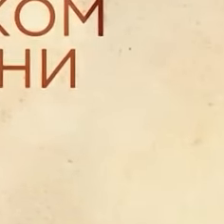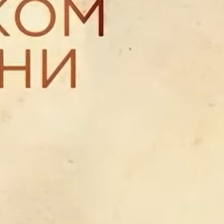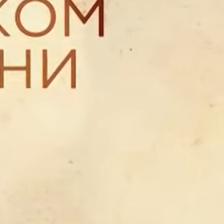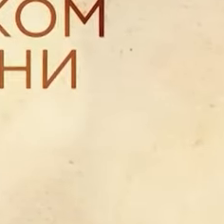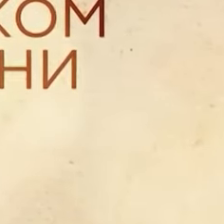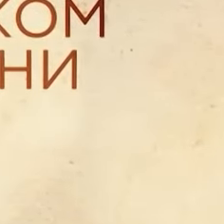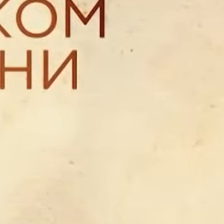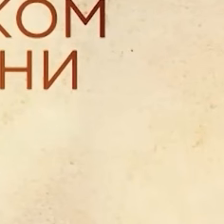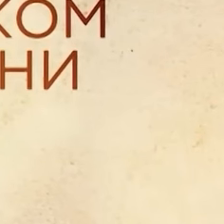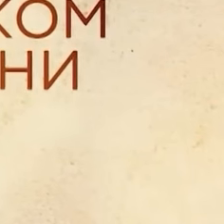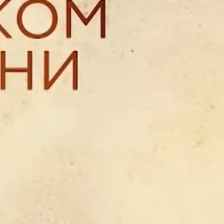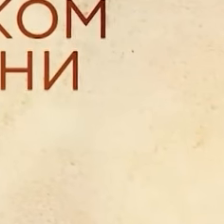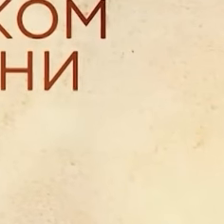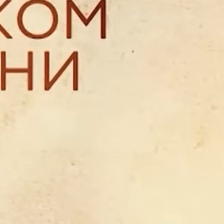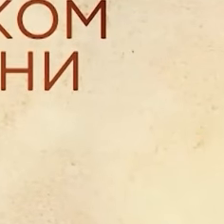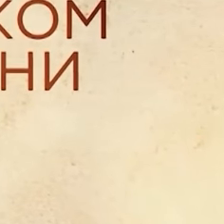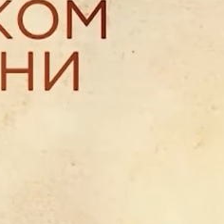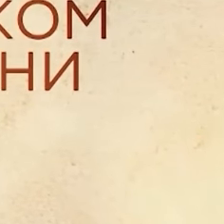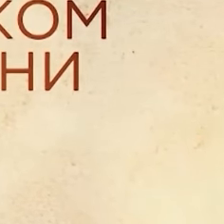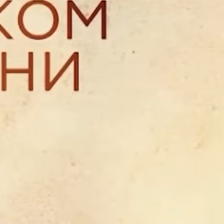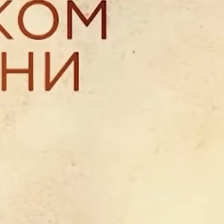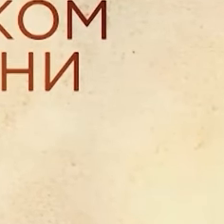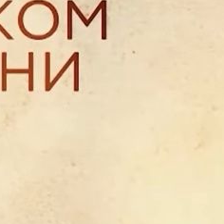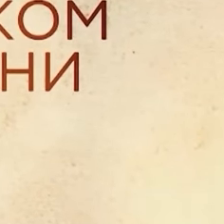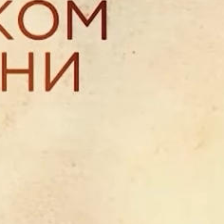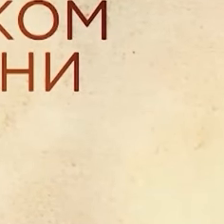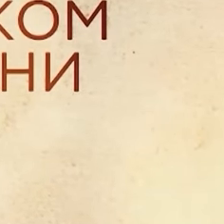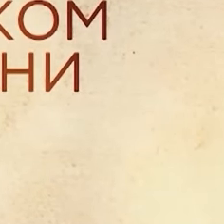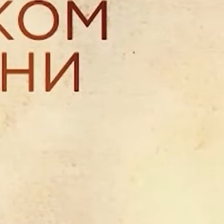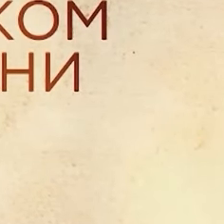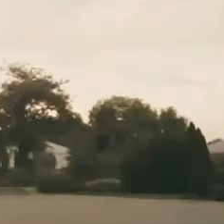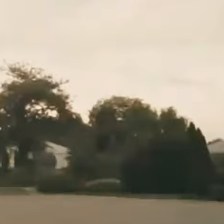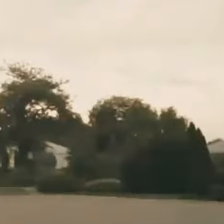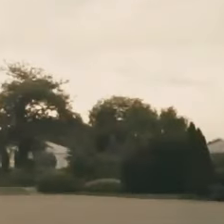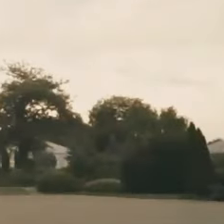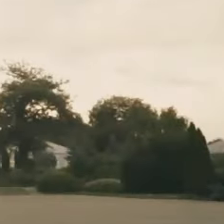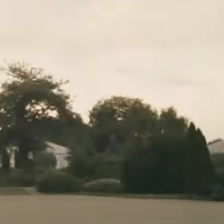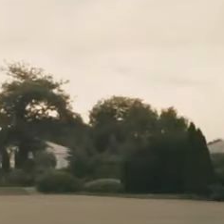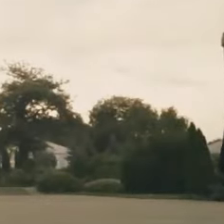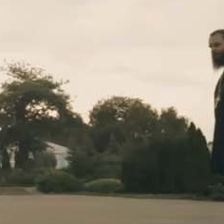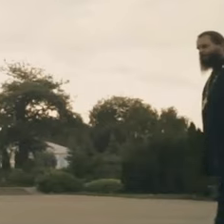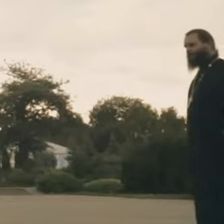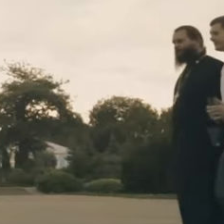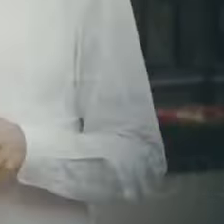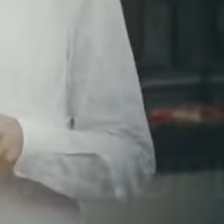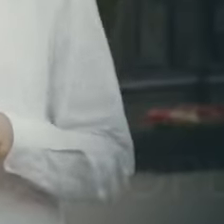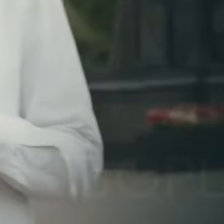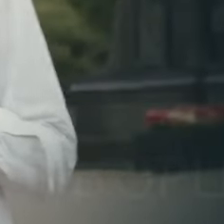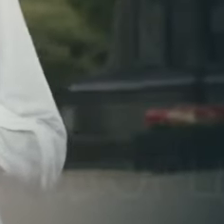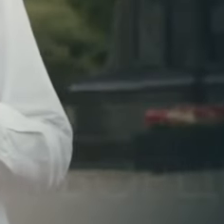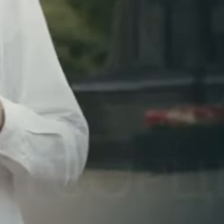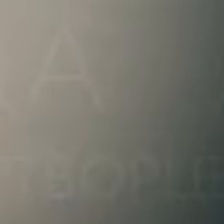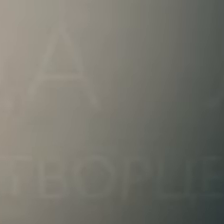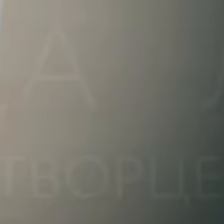вступить в Церковь Христову и стать причастником благодатной жизни. 15 веков назад святой Иоанн